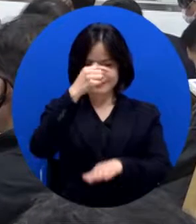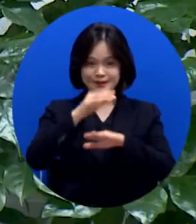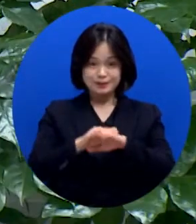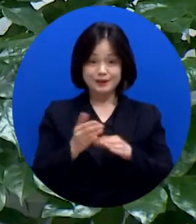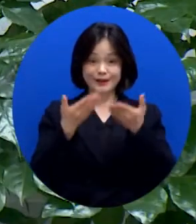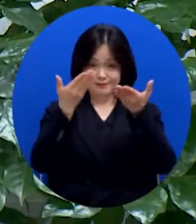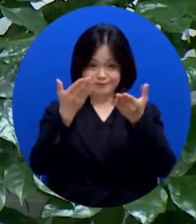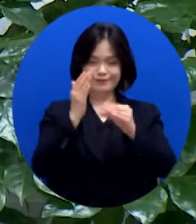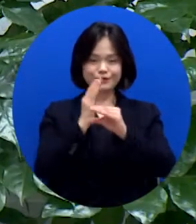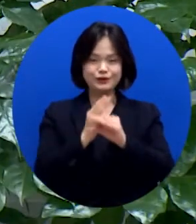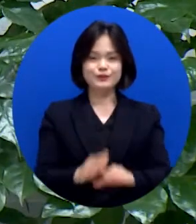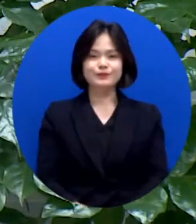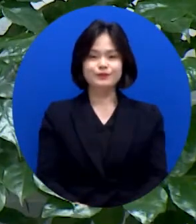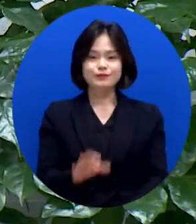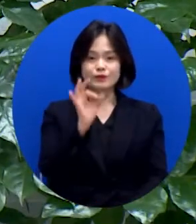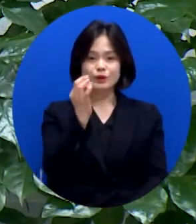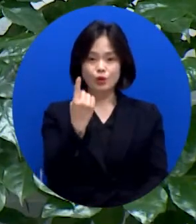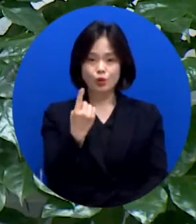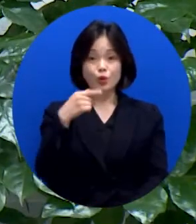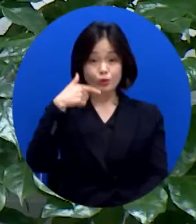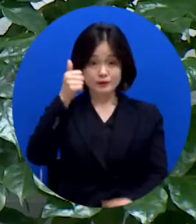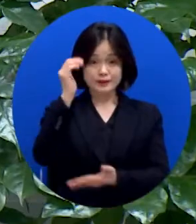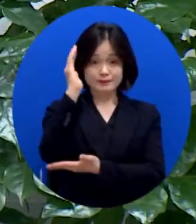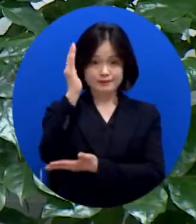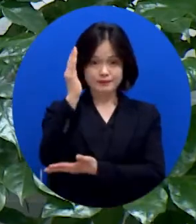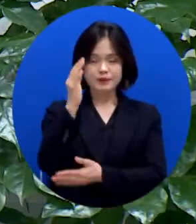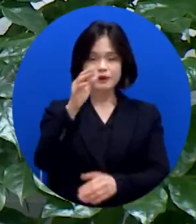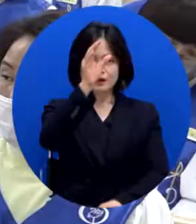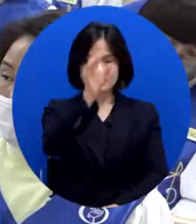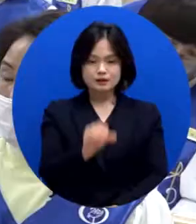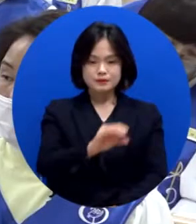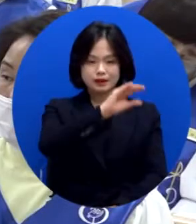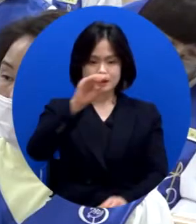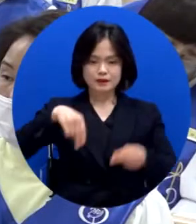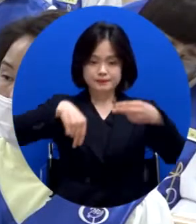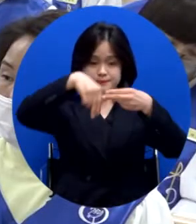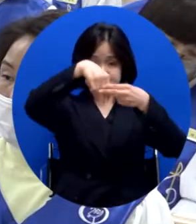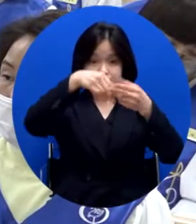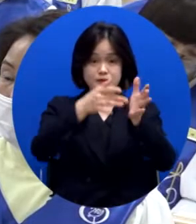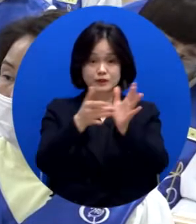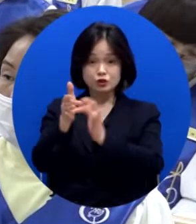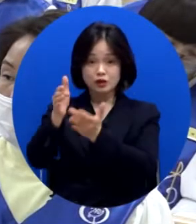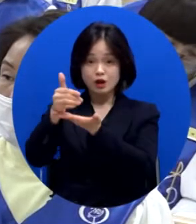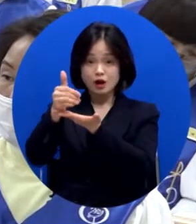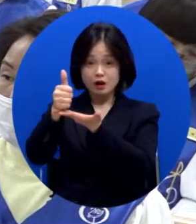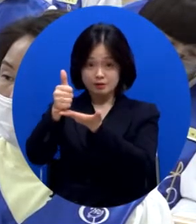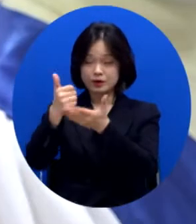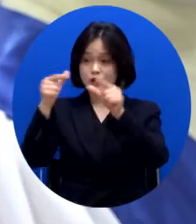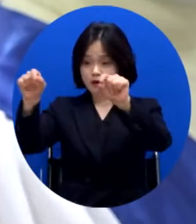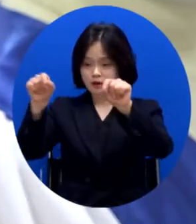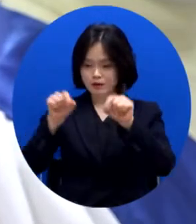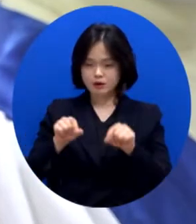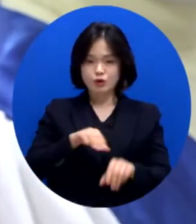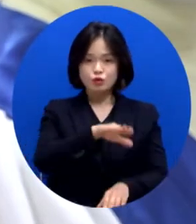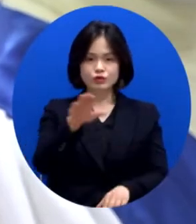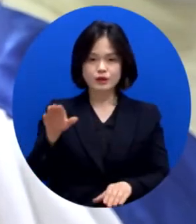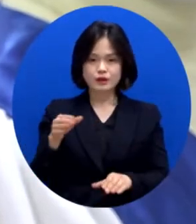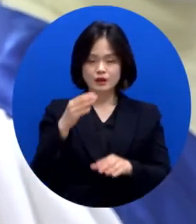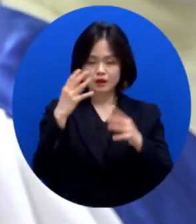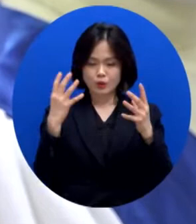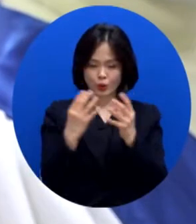선교회의 오세원 목사는 십자가에 매달려 돌아가신 예수님처럼 우리도 온전한 예배자의 삶을 회복해야 한다고